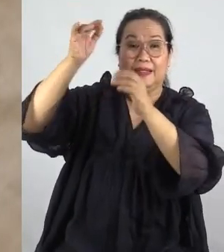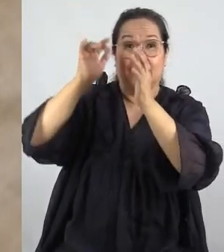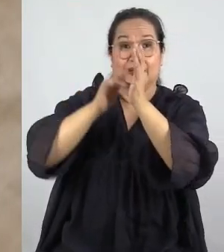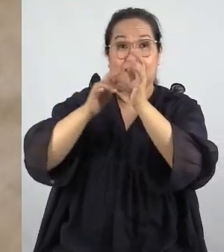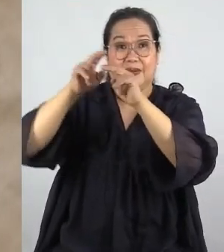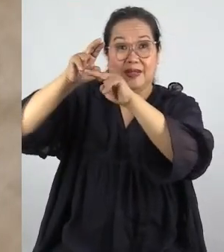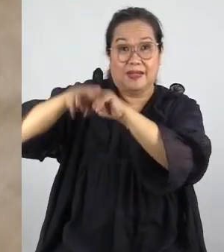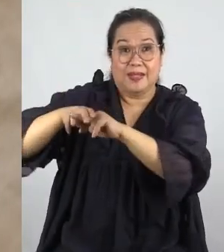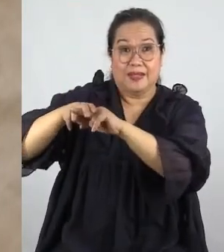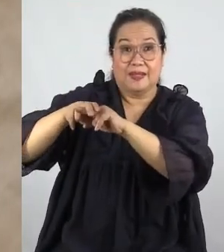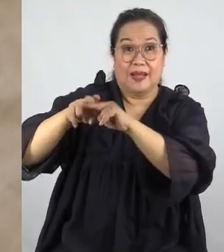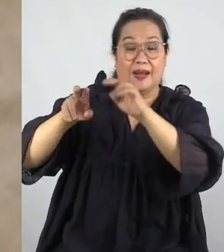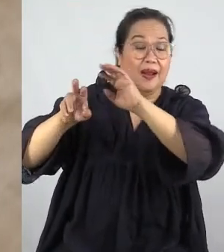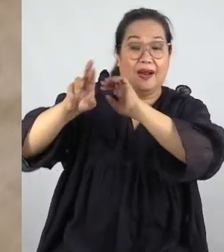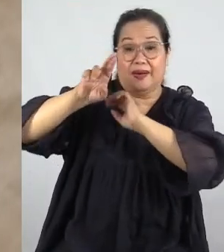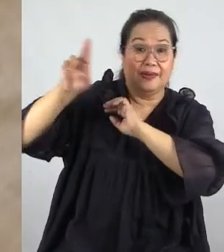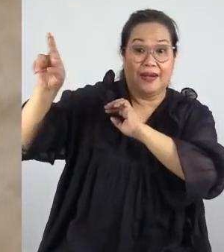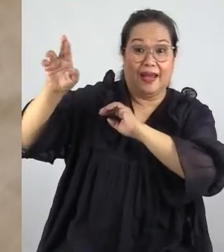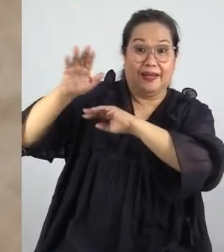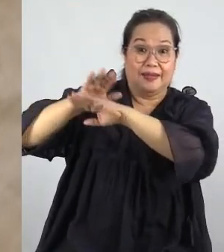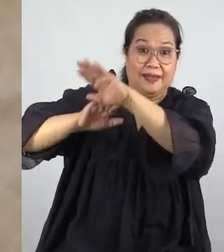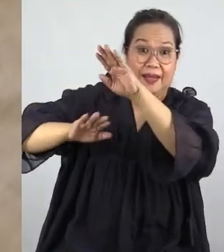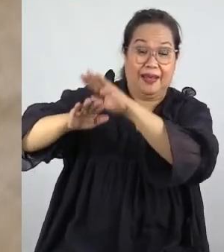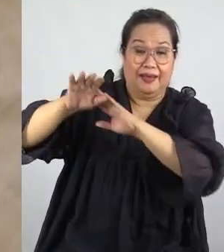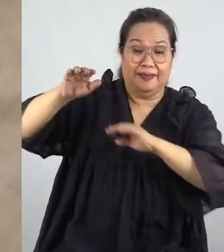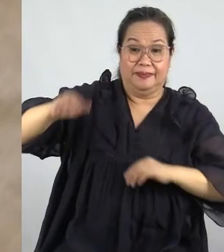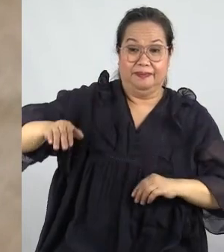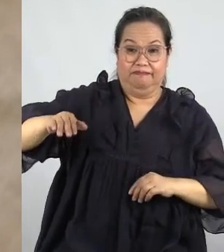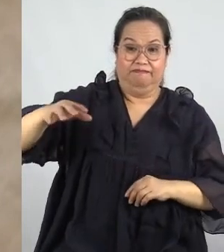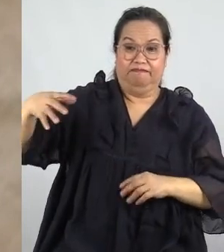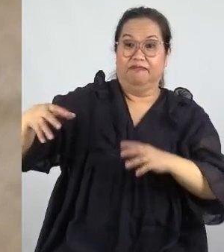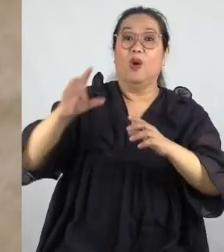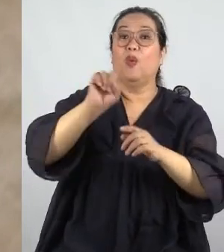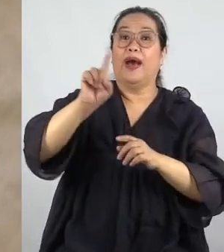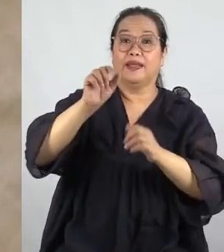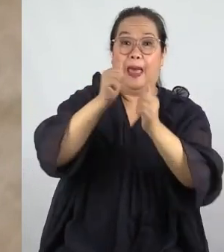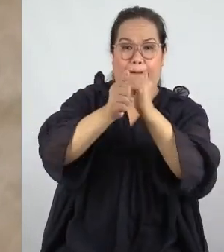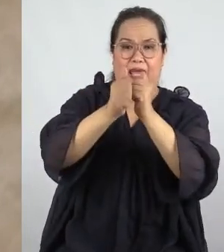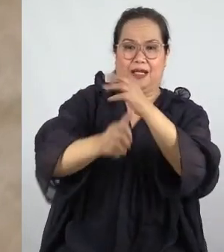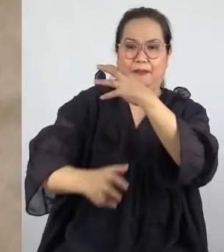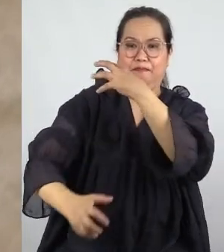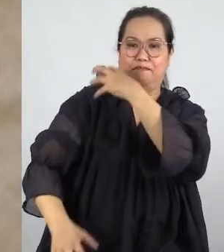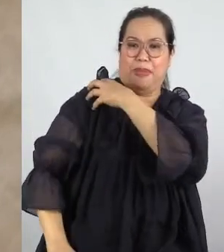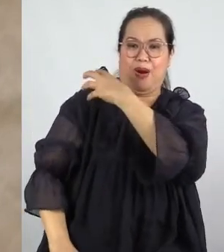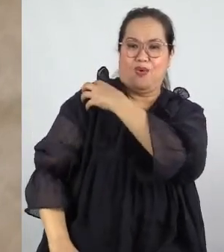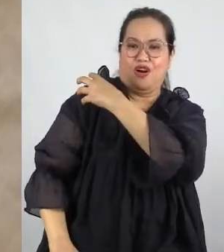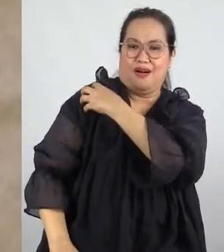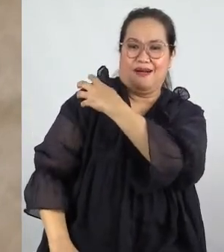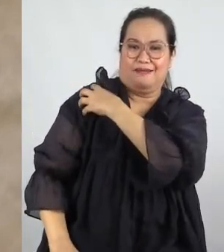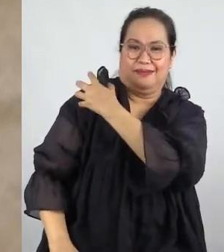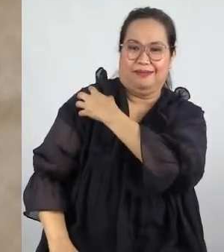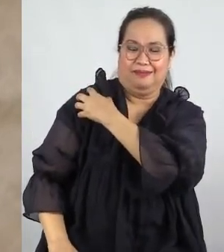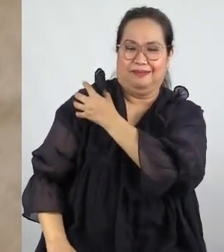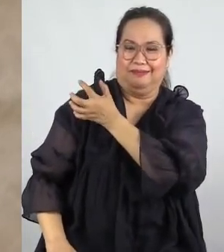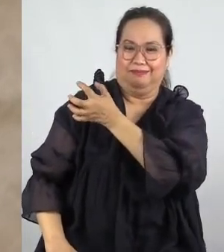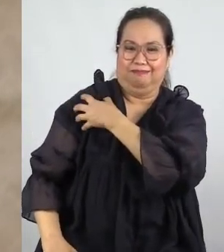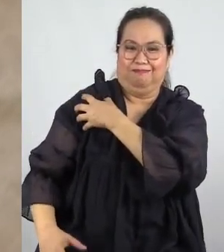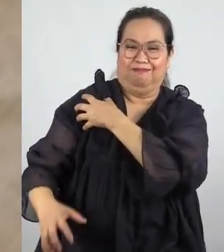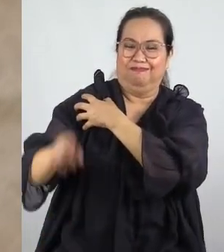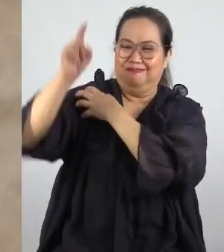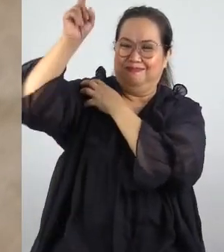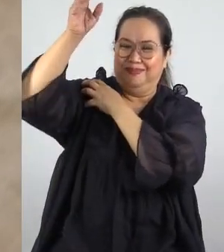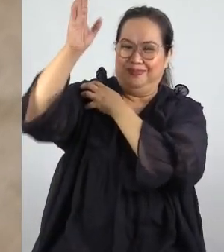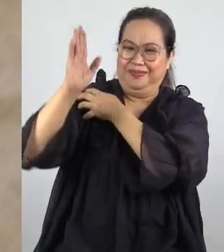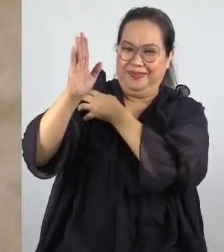seated at the right hand. Yung right hand po, ang position of power. Ang ating Panginoon, ang